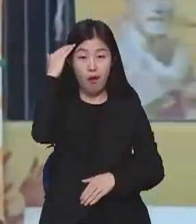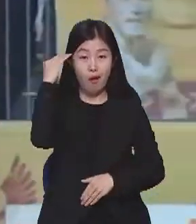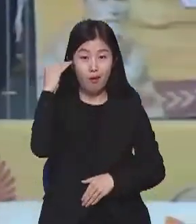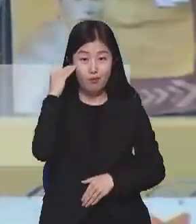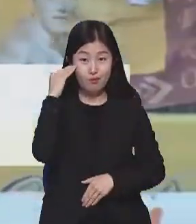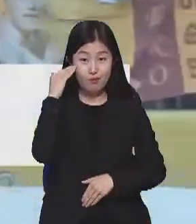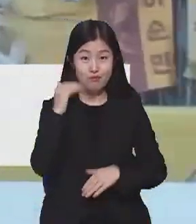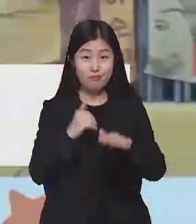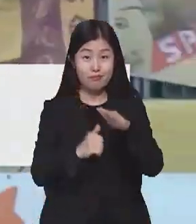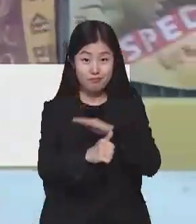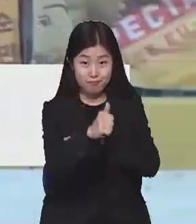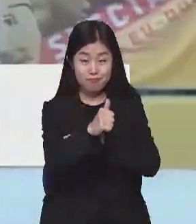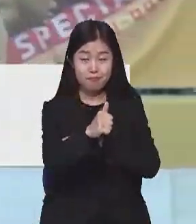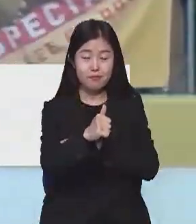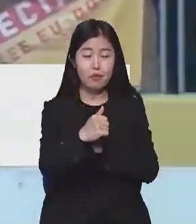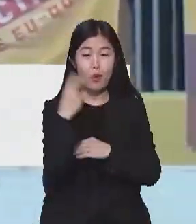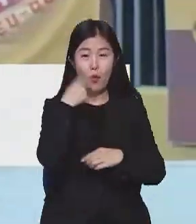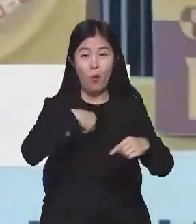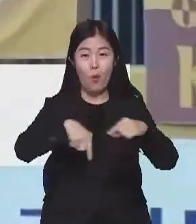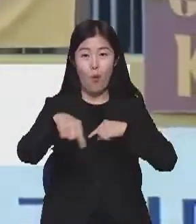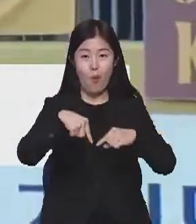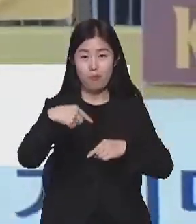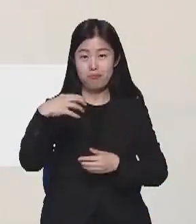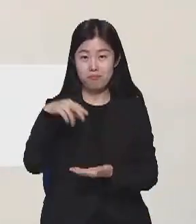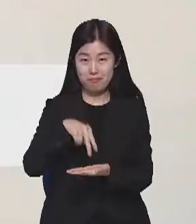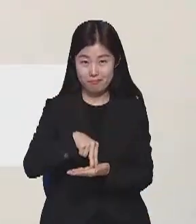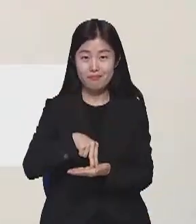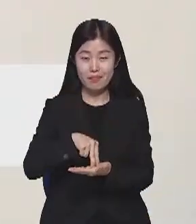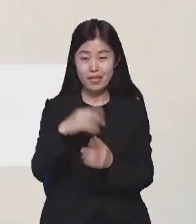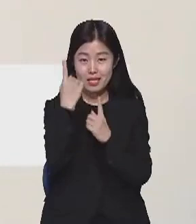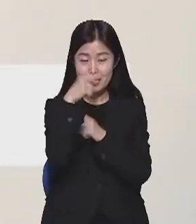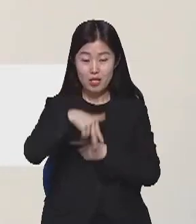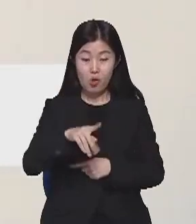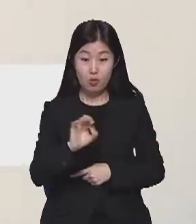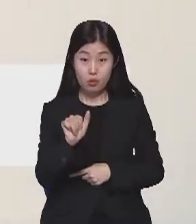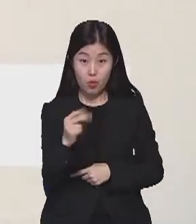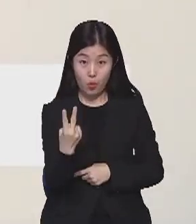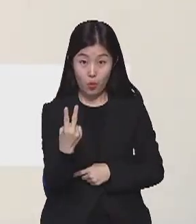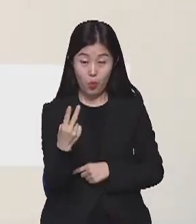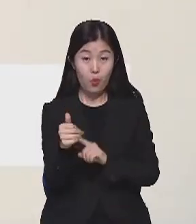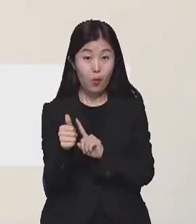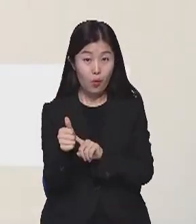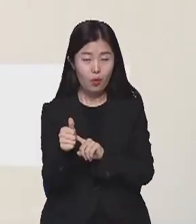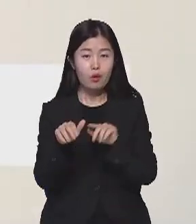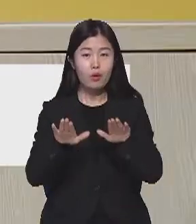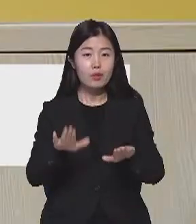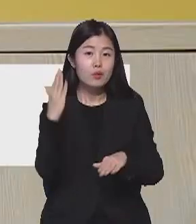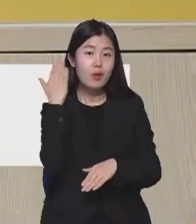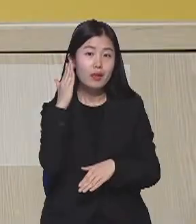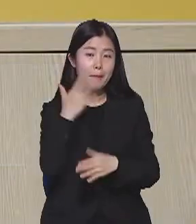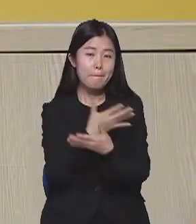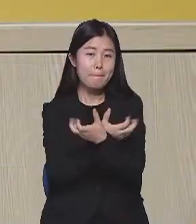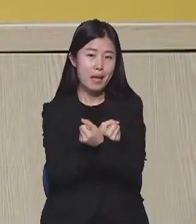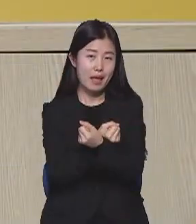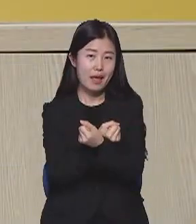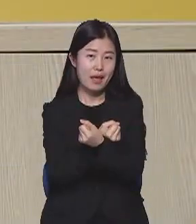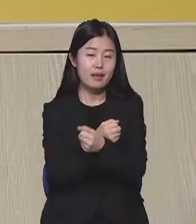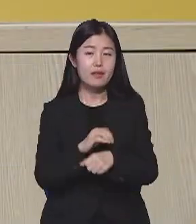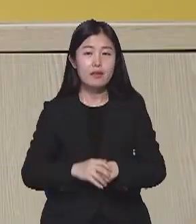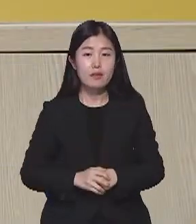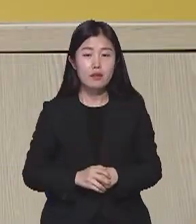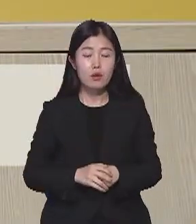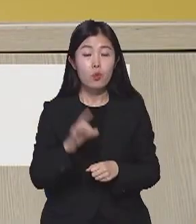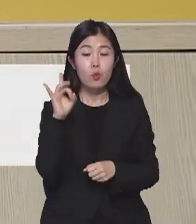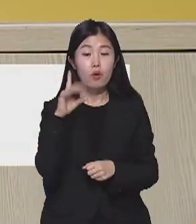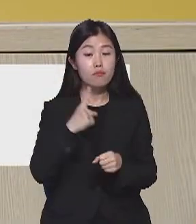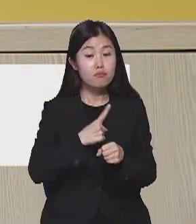대표하는 지도자로 떠오른 광주FC의 이정효 감독이 최근 구단과 재계약에 합의했습니다. 당초 내년까지였던